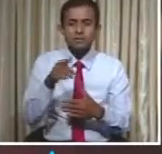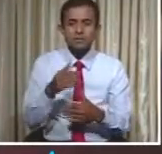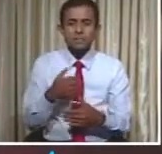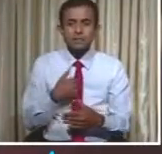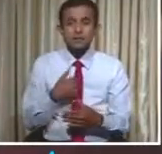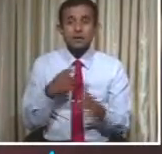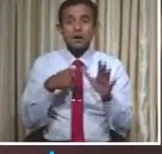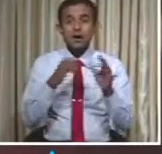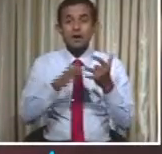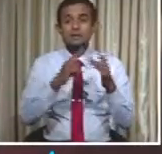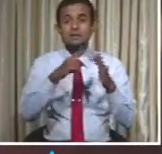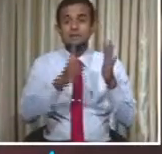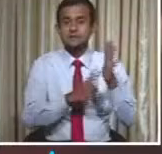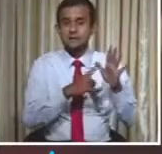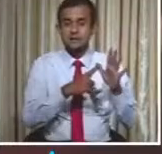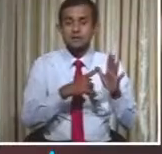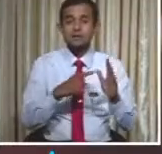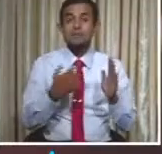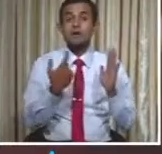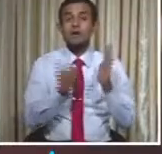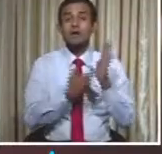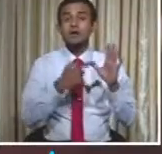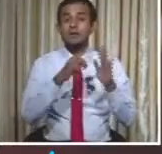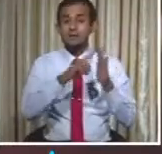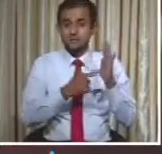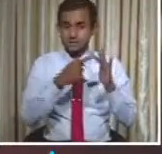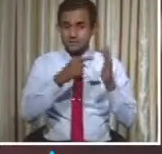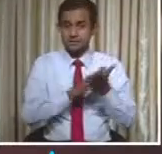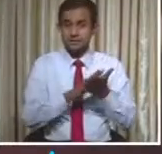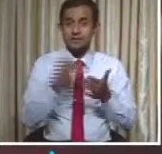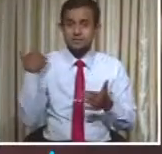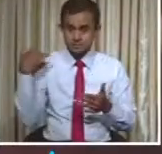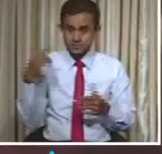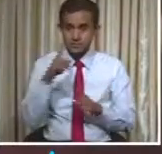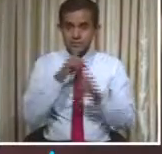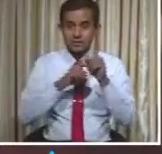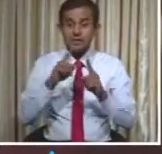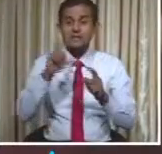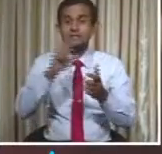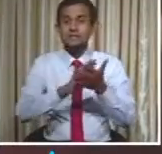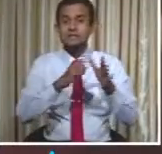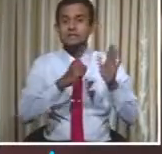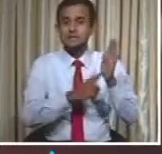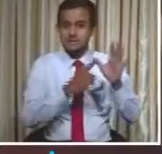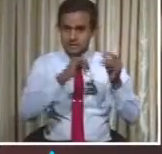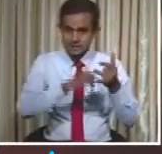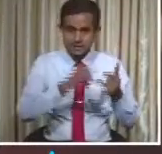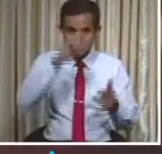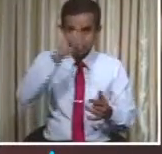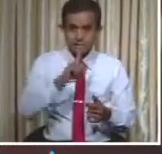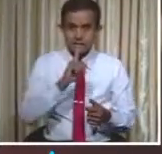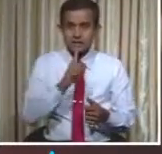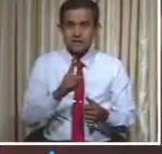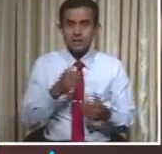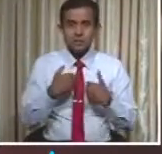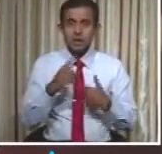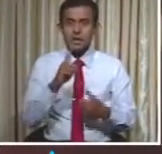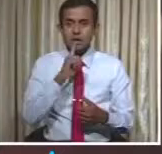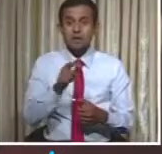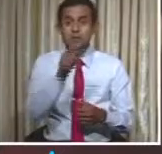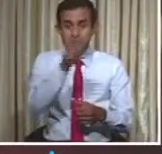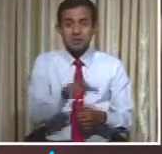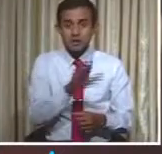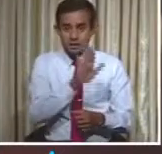අසේල සම්පත් සහෝදරයා සහ රංජිත් විතානගේ සහෝදරයා ගැන සඳහන් කරන්න ඕන චාල්ස් සහෝදරයා ගැන සඳහන් කරන්න ඕන මම කියන්නේ මේ